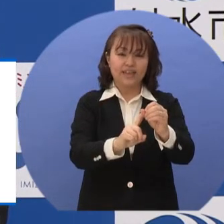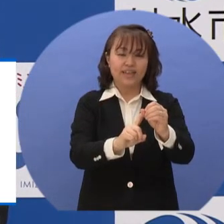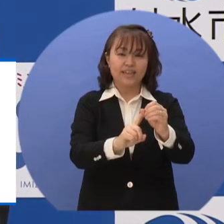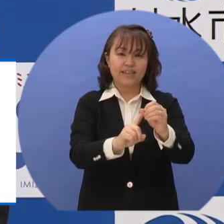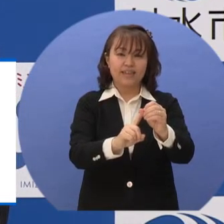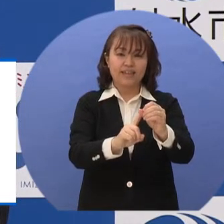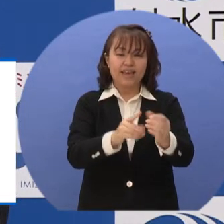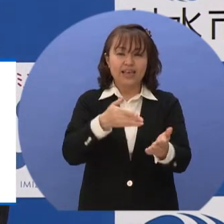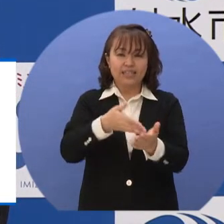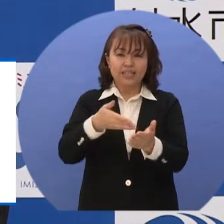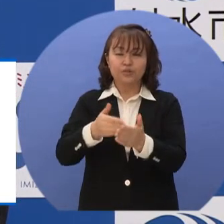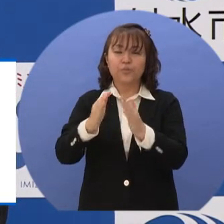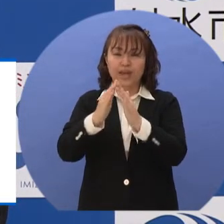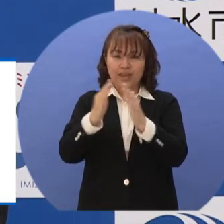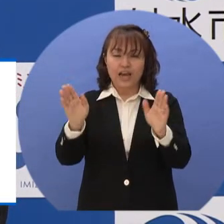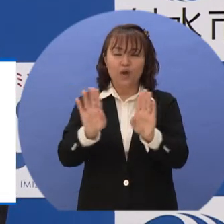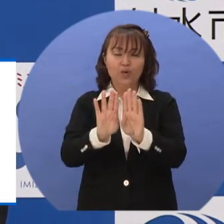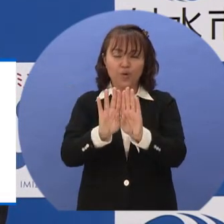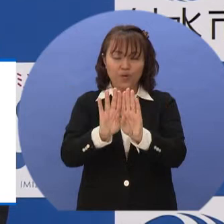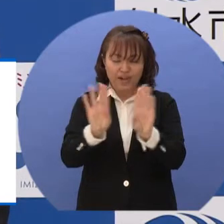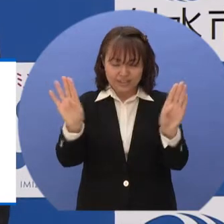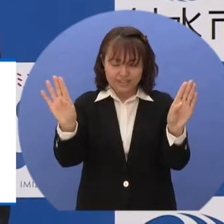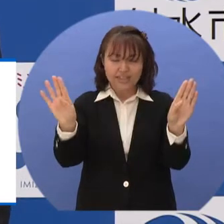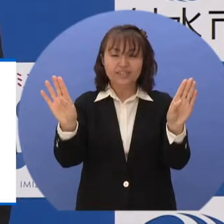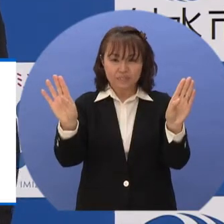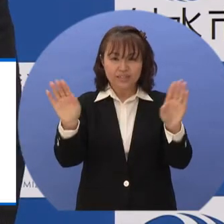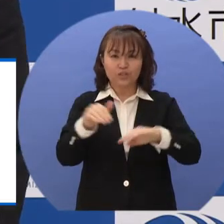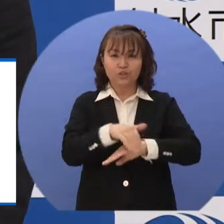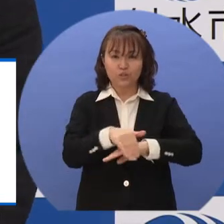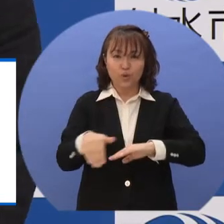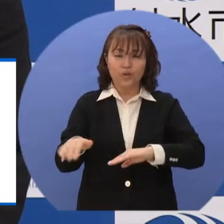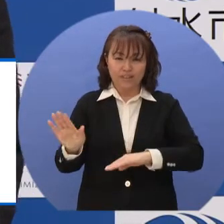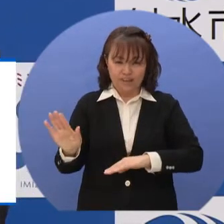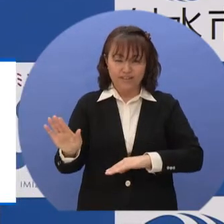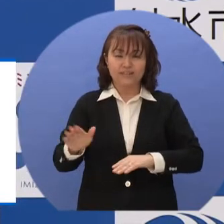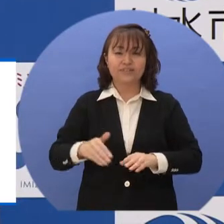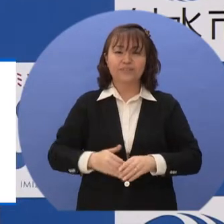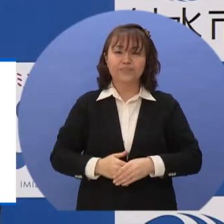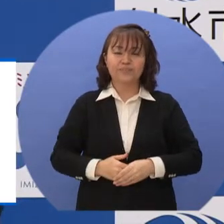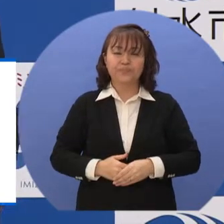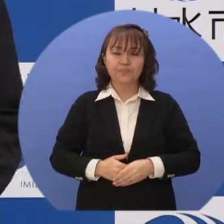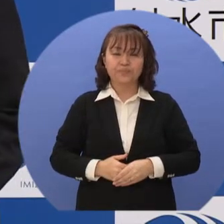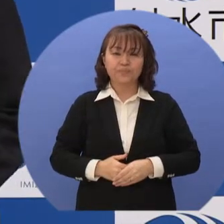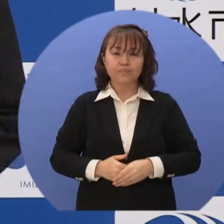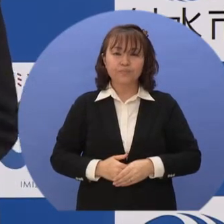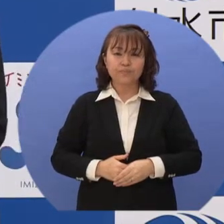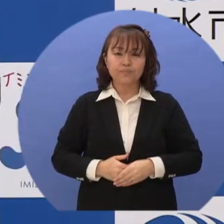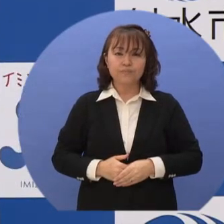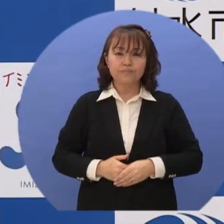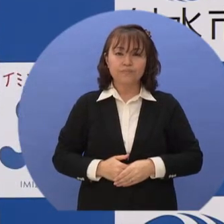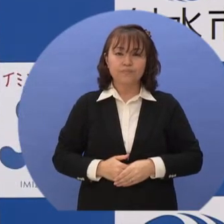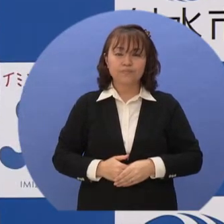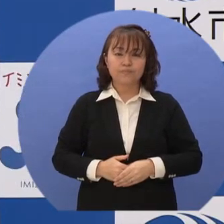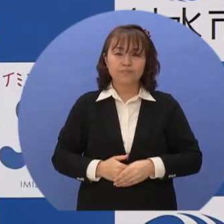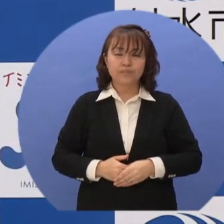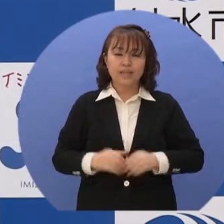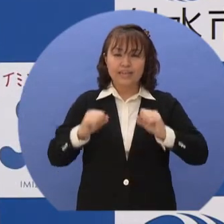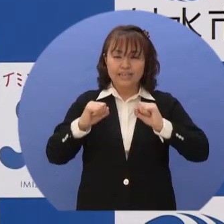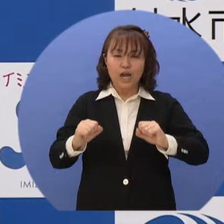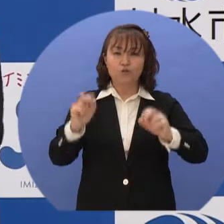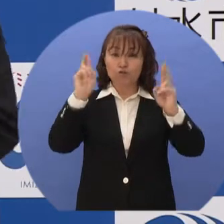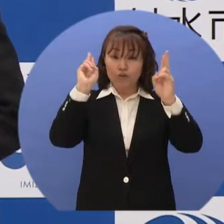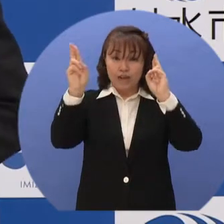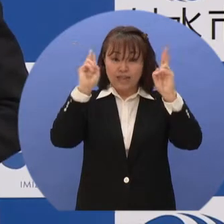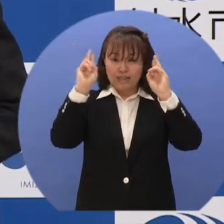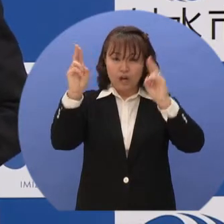えこの説明会というものを開催をましていただくものでありますえもちろん実者はコストコホールセール